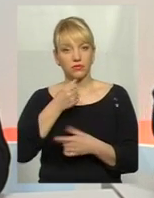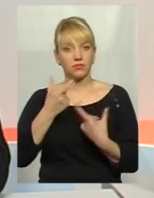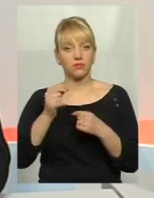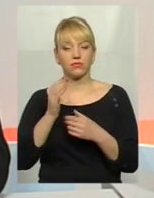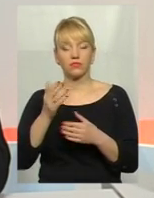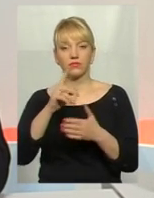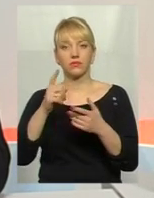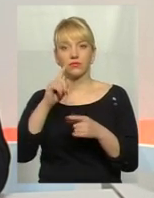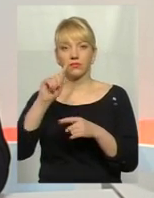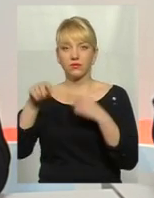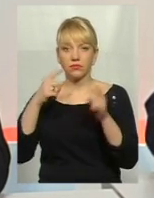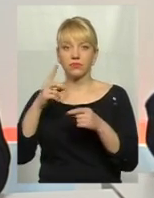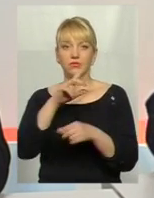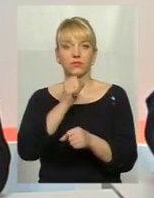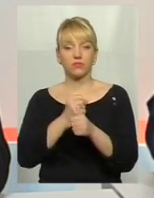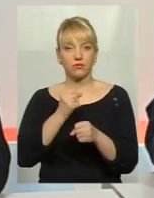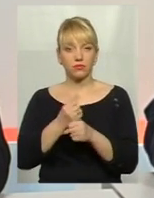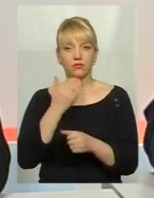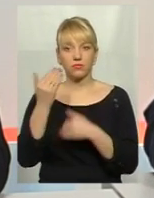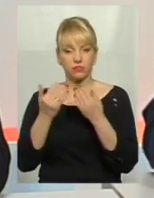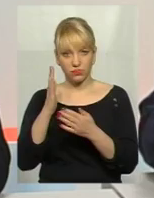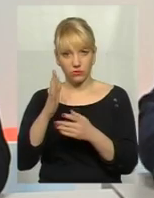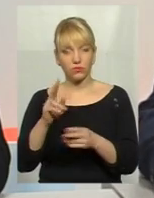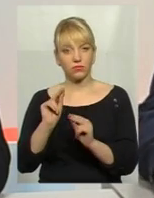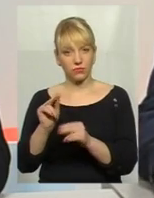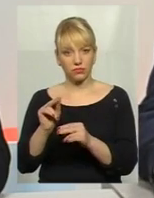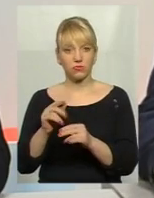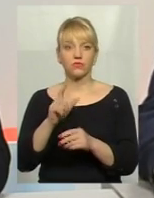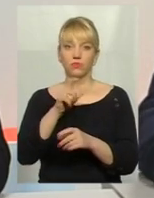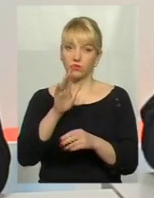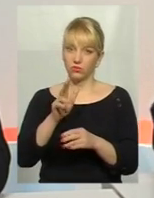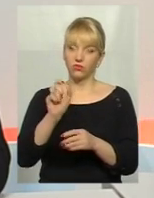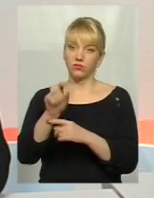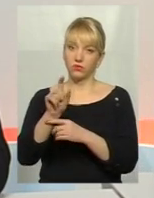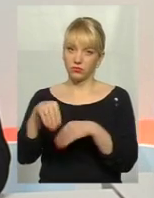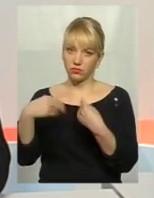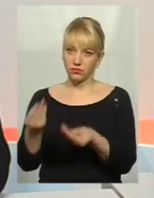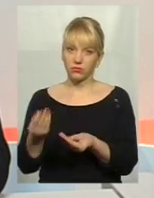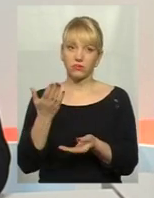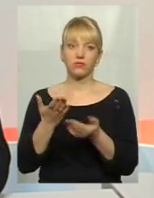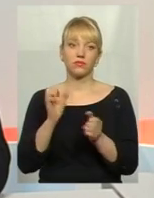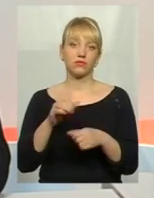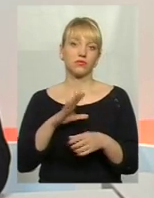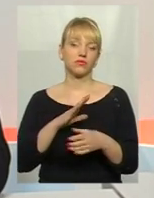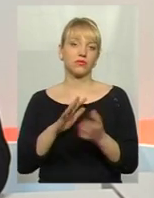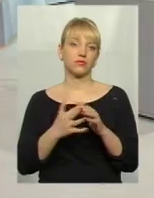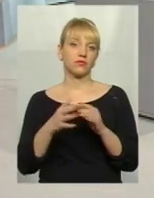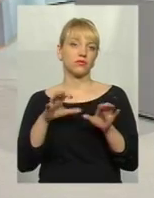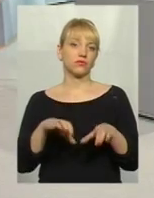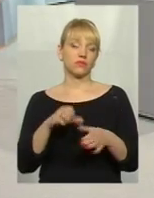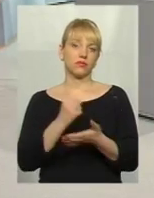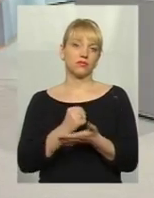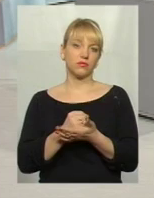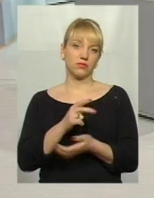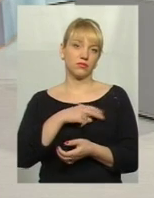будуть питати за роботу і будуть питати досить відверто, де тобі будуть ставити задачі, якщо можна побути сільським головою з печаткою і